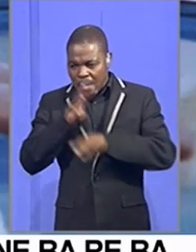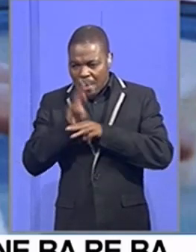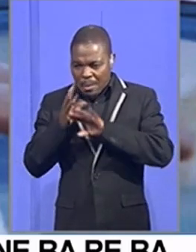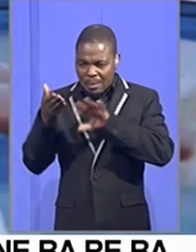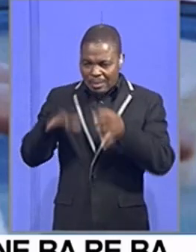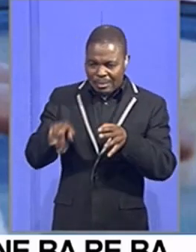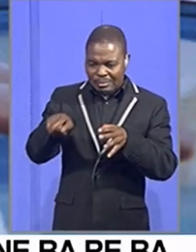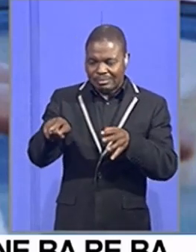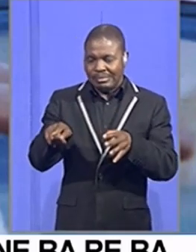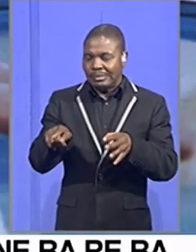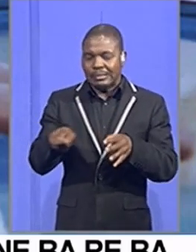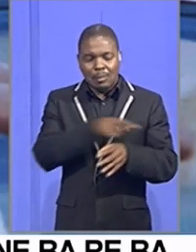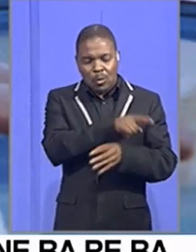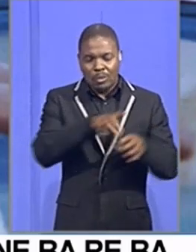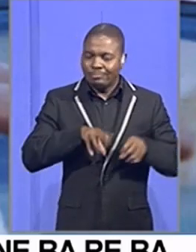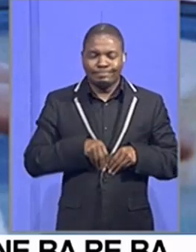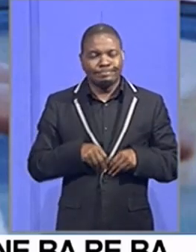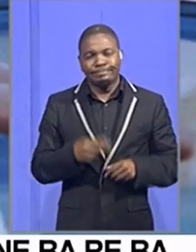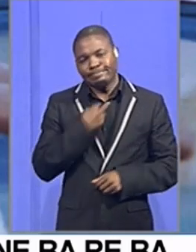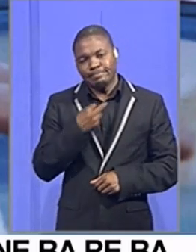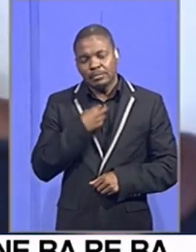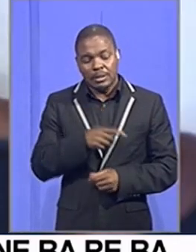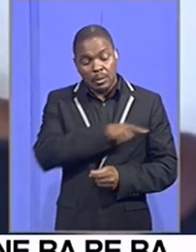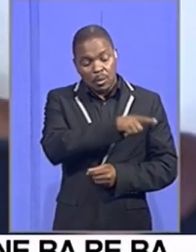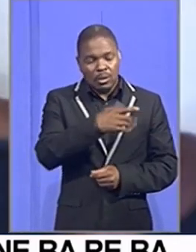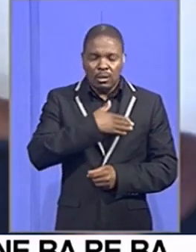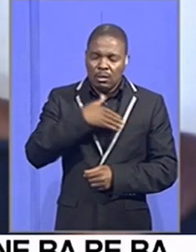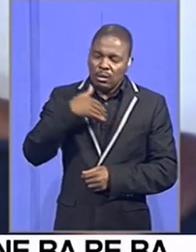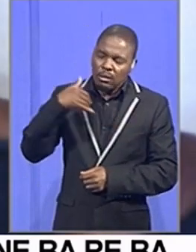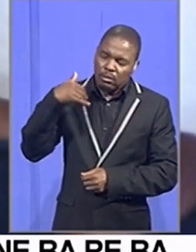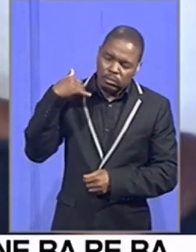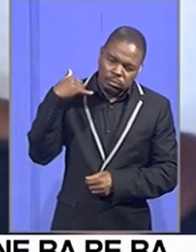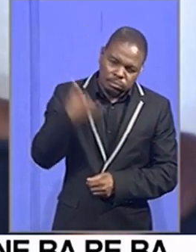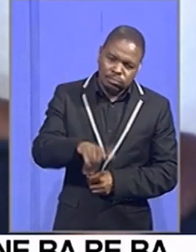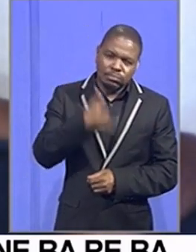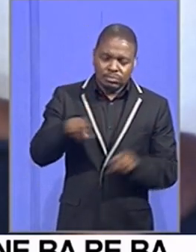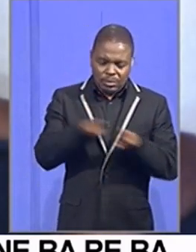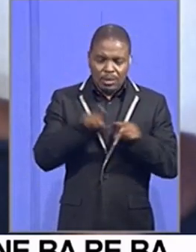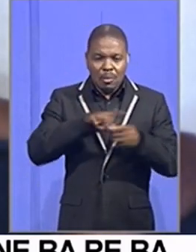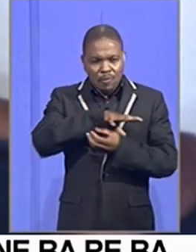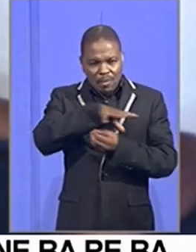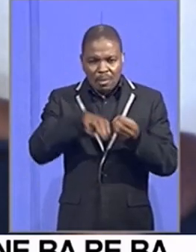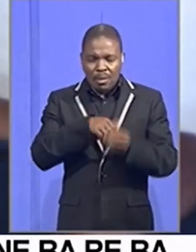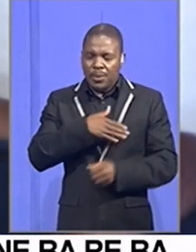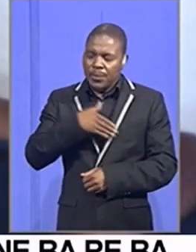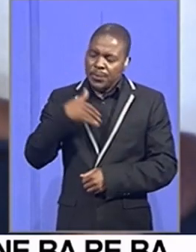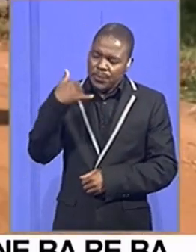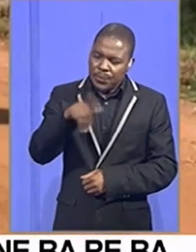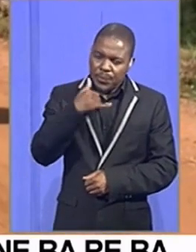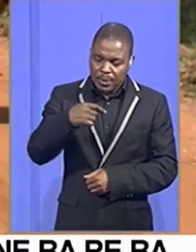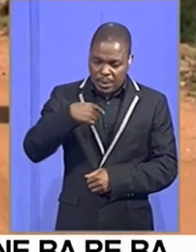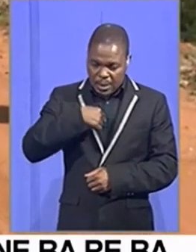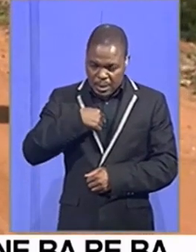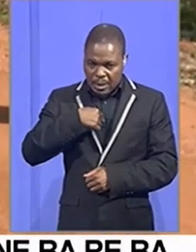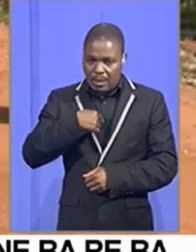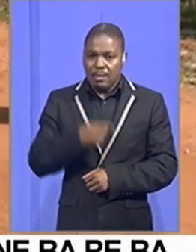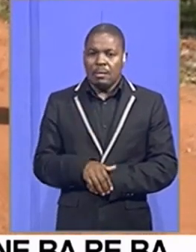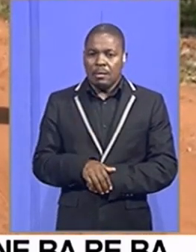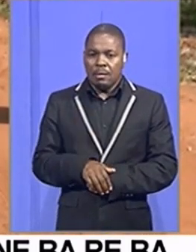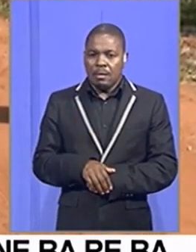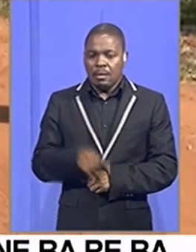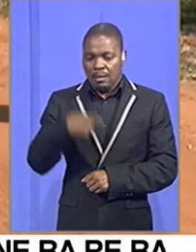o tlhagetse ke tiragalo. Wa itse ba utlwile botlhoko ya ka le rona re le family nna ke le motsadi a